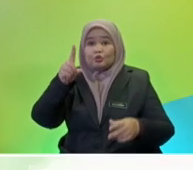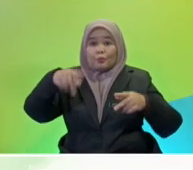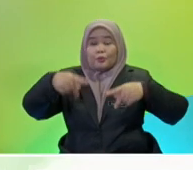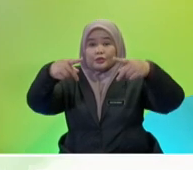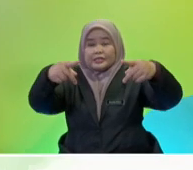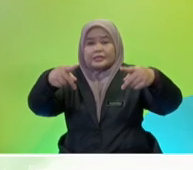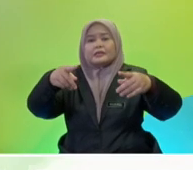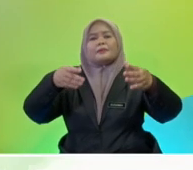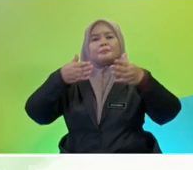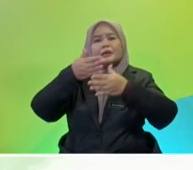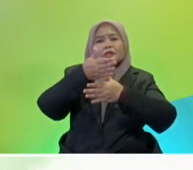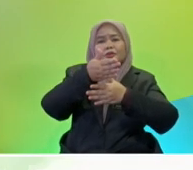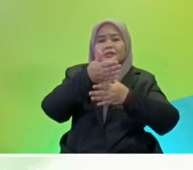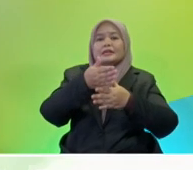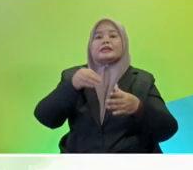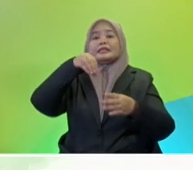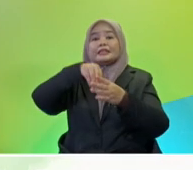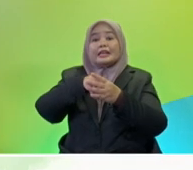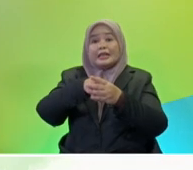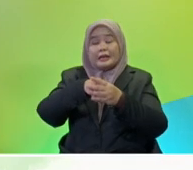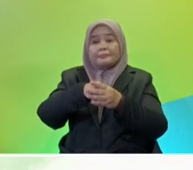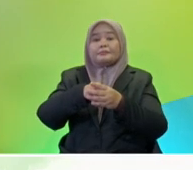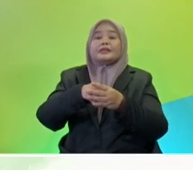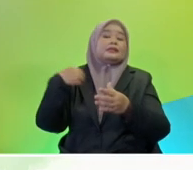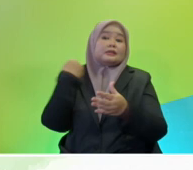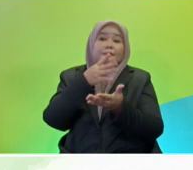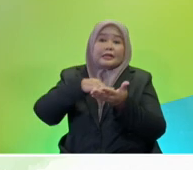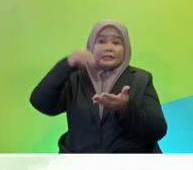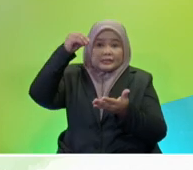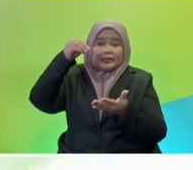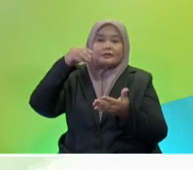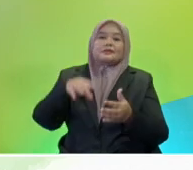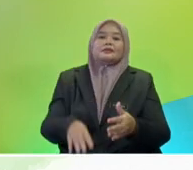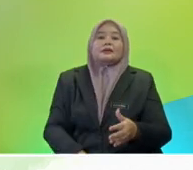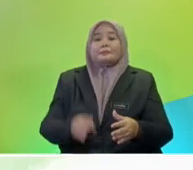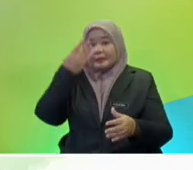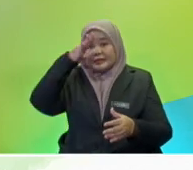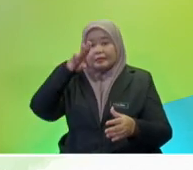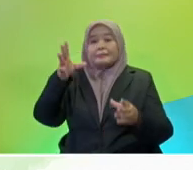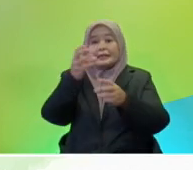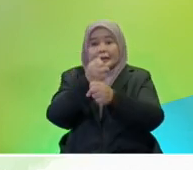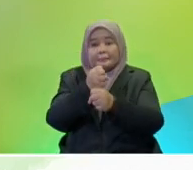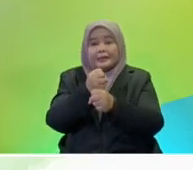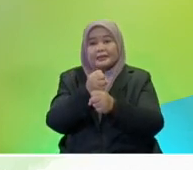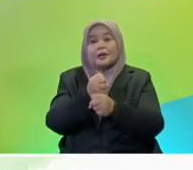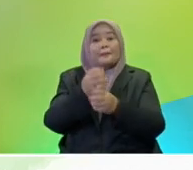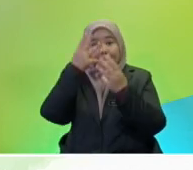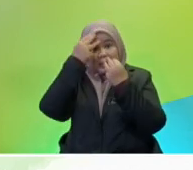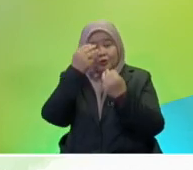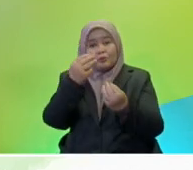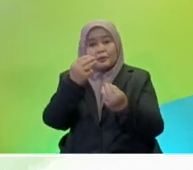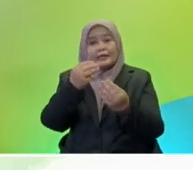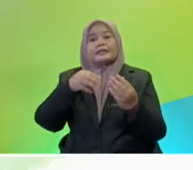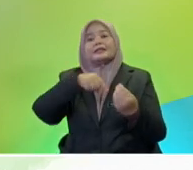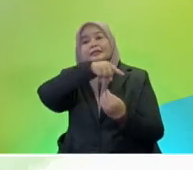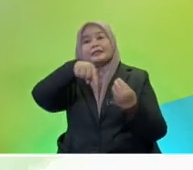yang berterusan dalam sesi pengacara dan pembelajaran bagi mendapatkan maklumat tentang